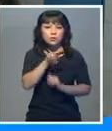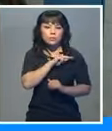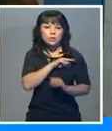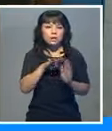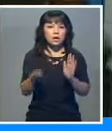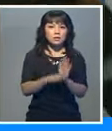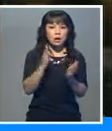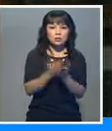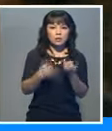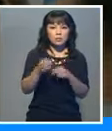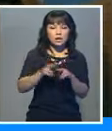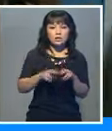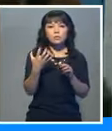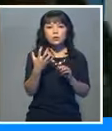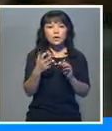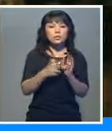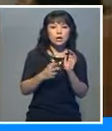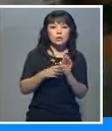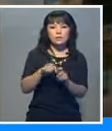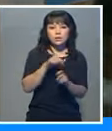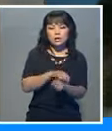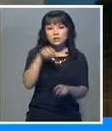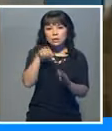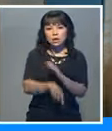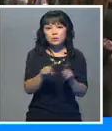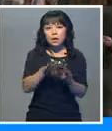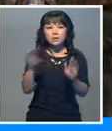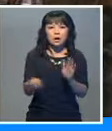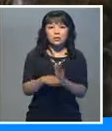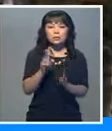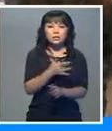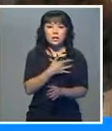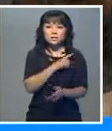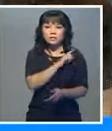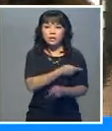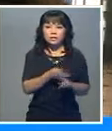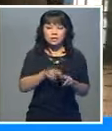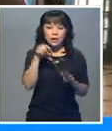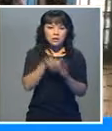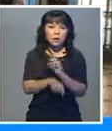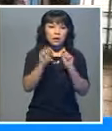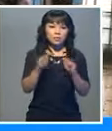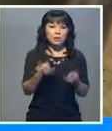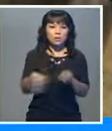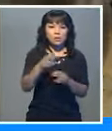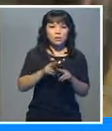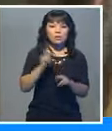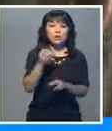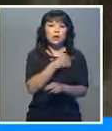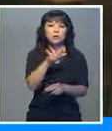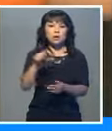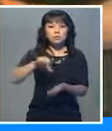Бергісі 500, ең тереңі 800 метр шахтаға түсудің өзіне жүрек керек. Қарағандыны қазыналы атандырған көмірді жер бетіне шығаруға өз ерісінді талай